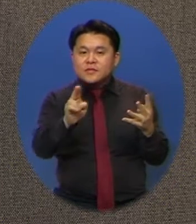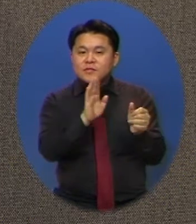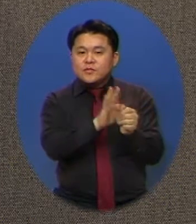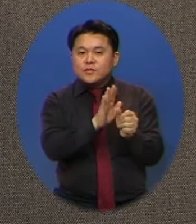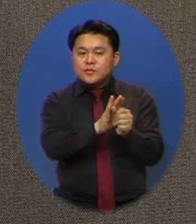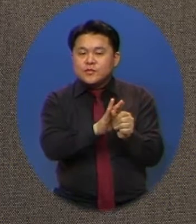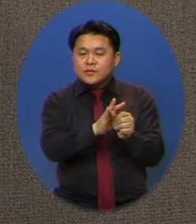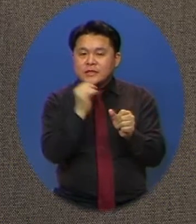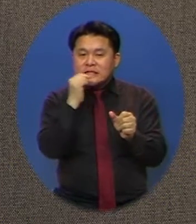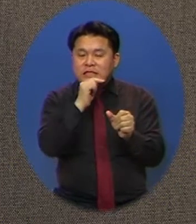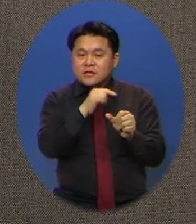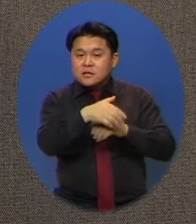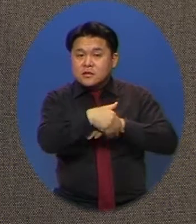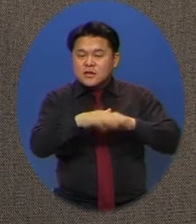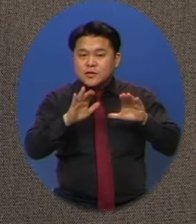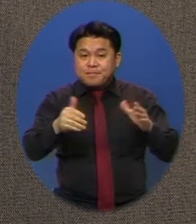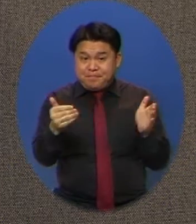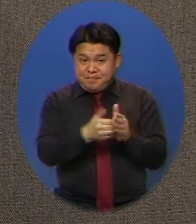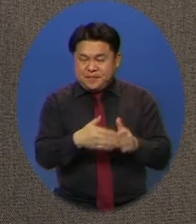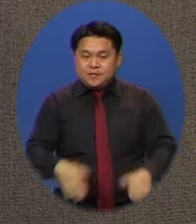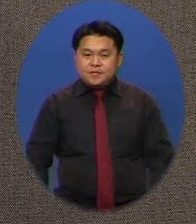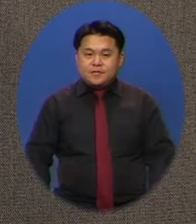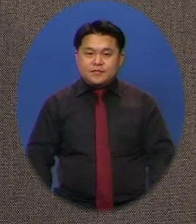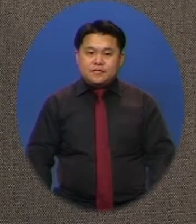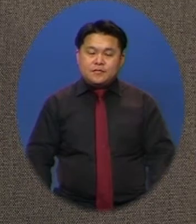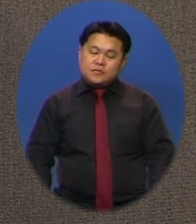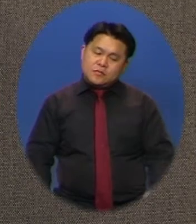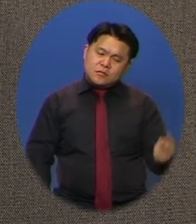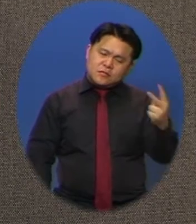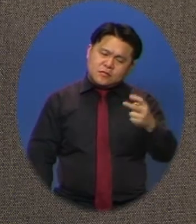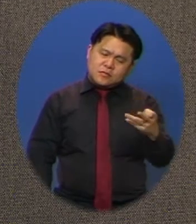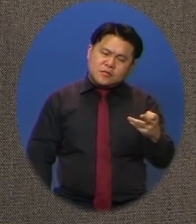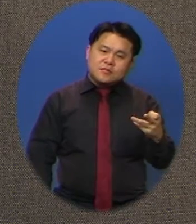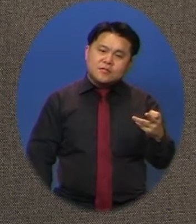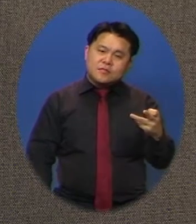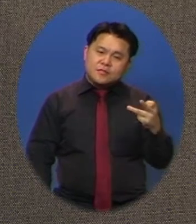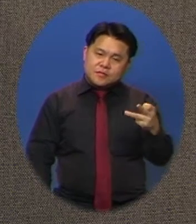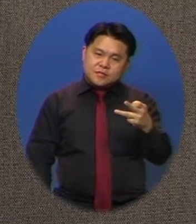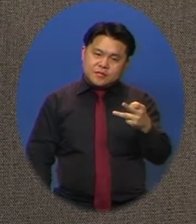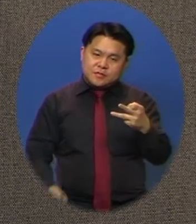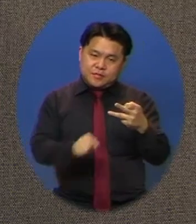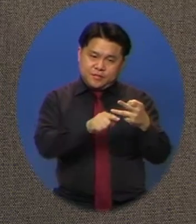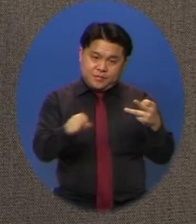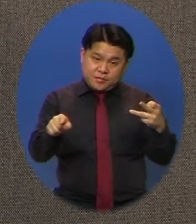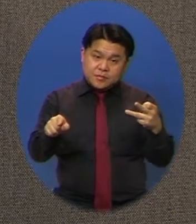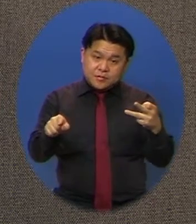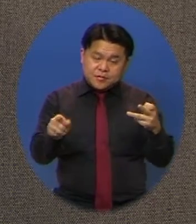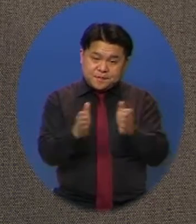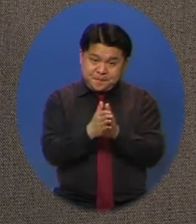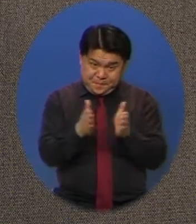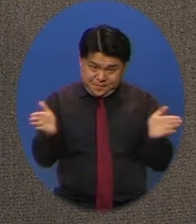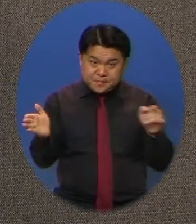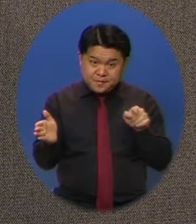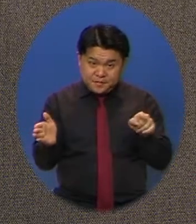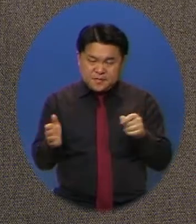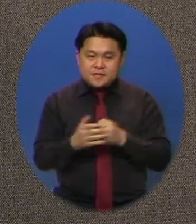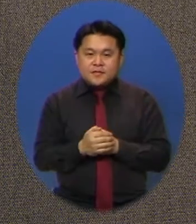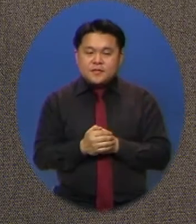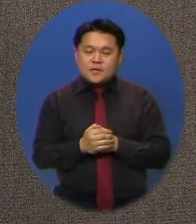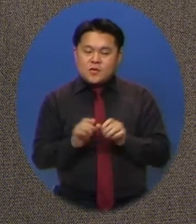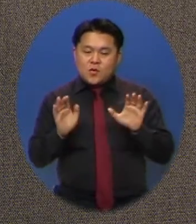계획은 금년에 완결이 됩니다. 한 2013년부터 4대 중증의 보장 강화